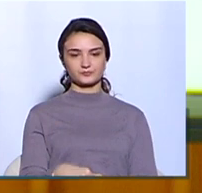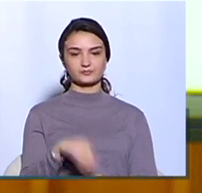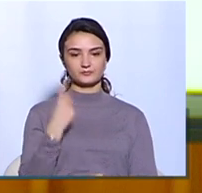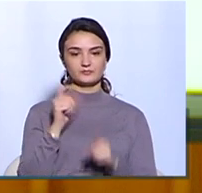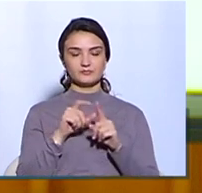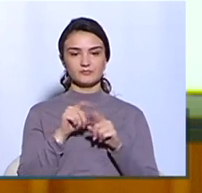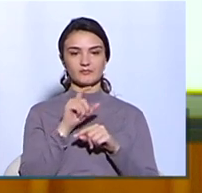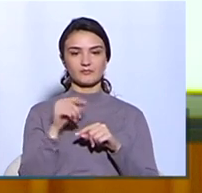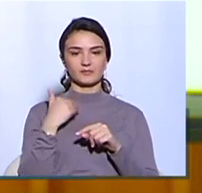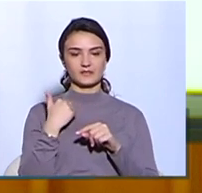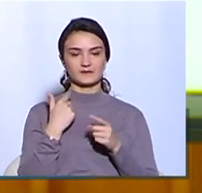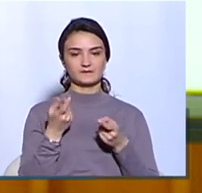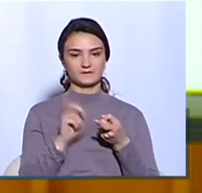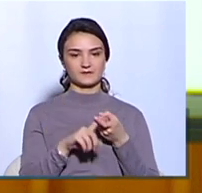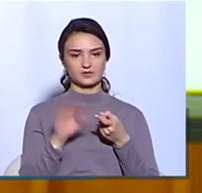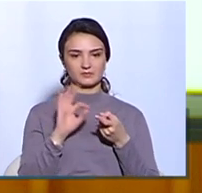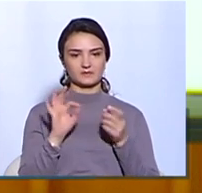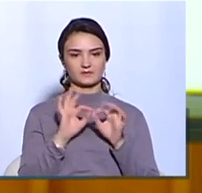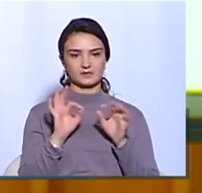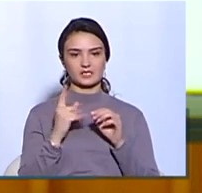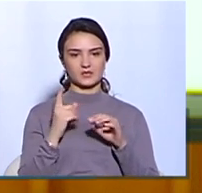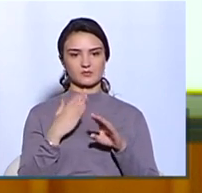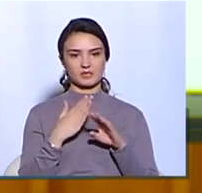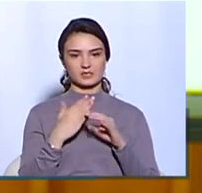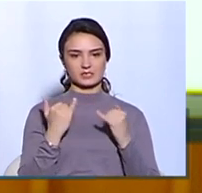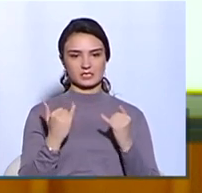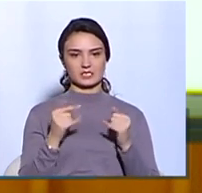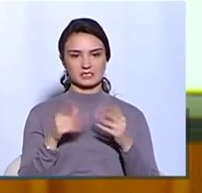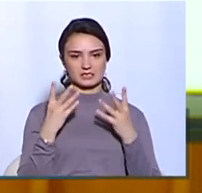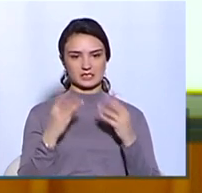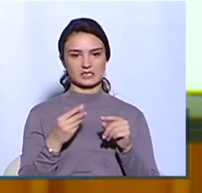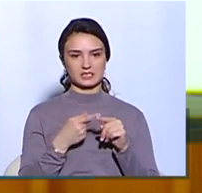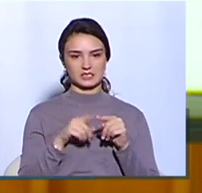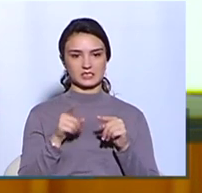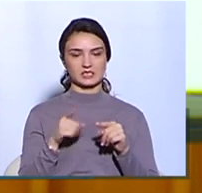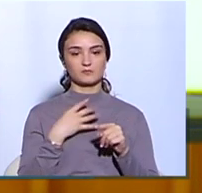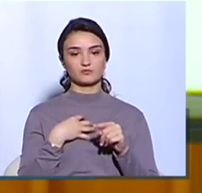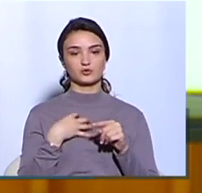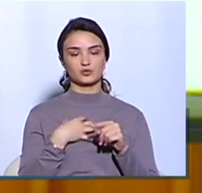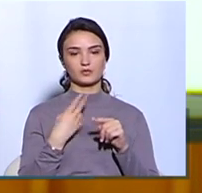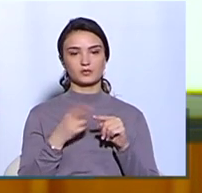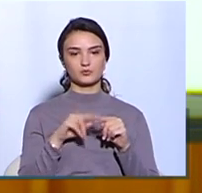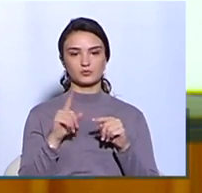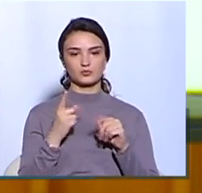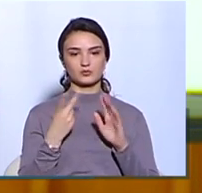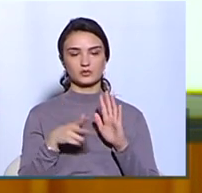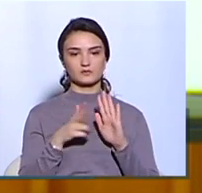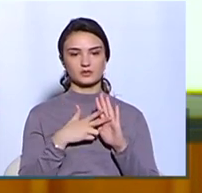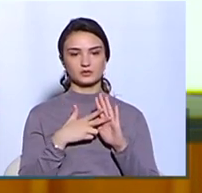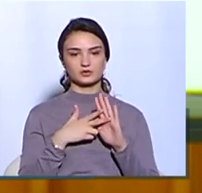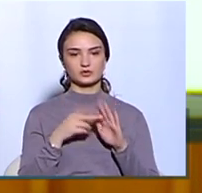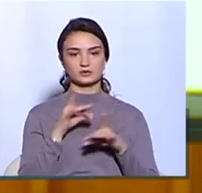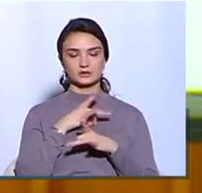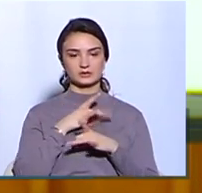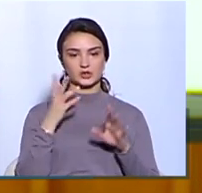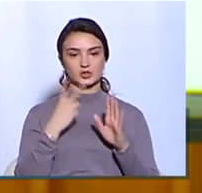ვთქვა იმასთან დაკავშირებით, რომ რატომ არის ახლა ეს დღე ასეთი აღსანიშნავი? იმიტომ არის, ჯერ 28-ში პირველად